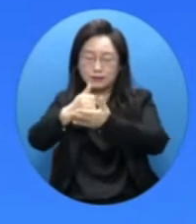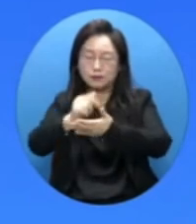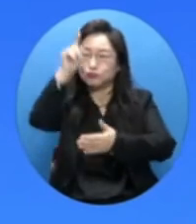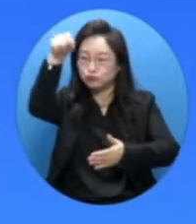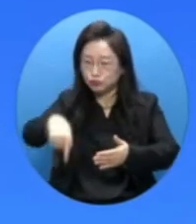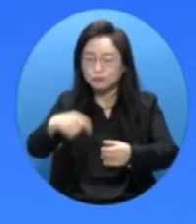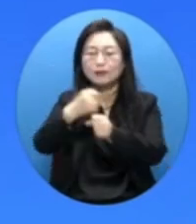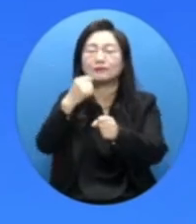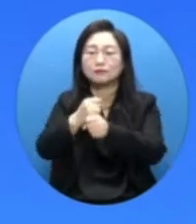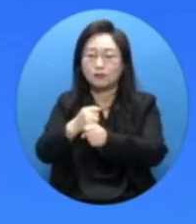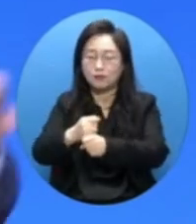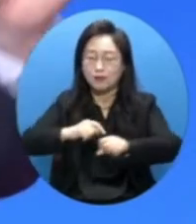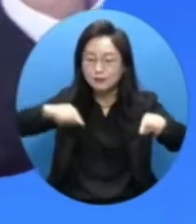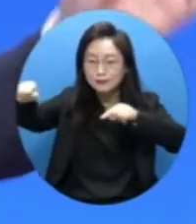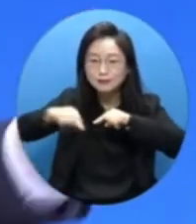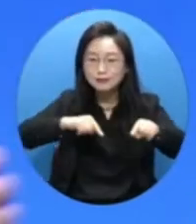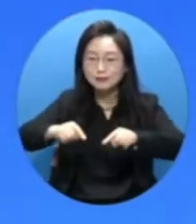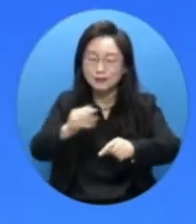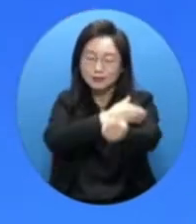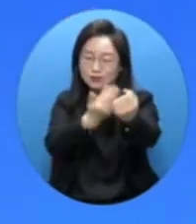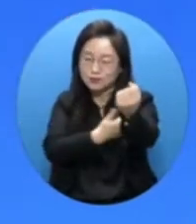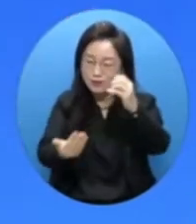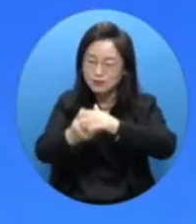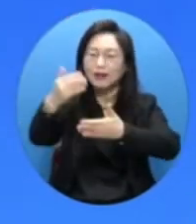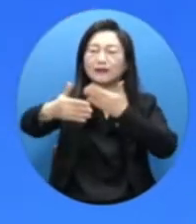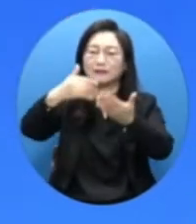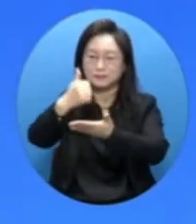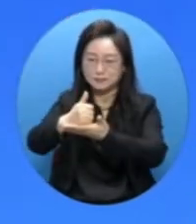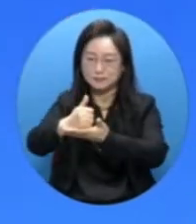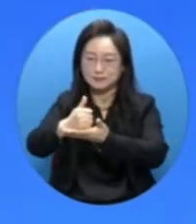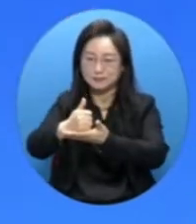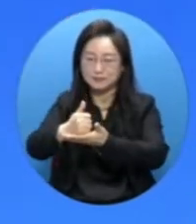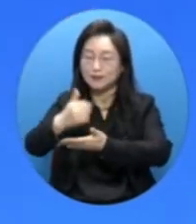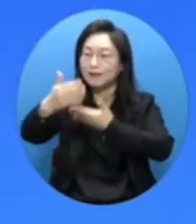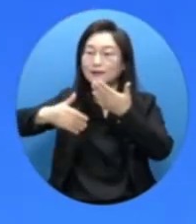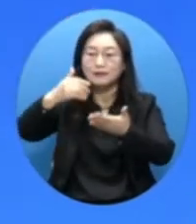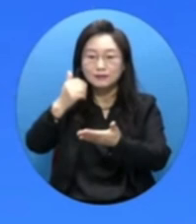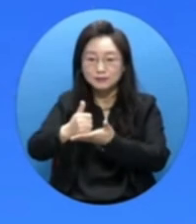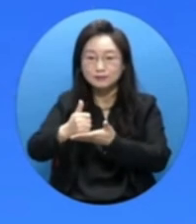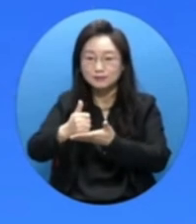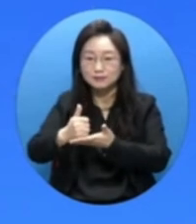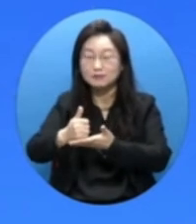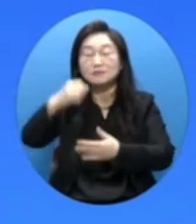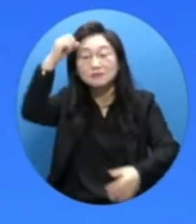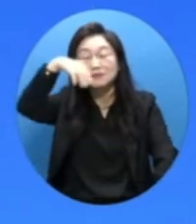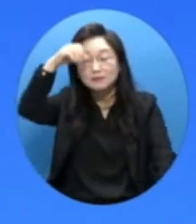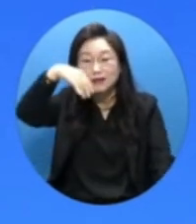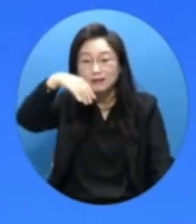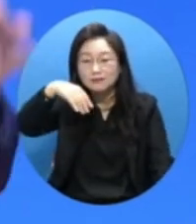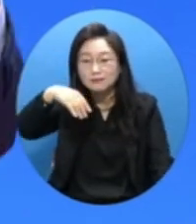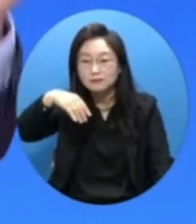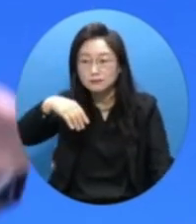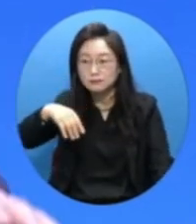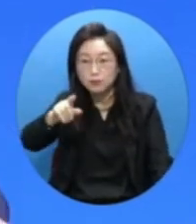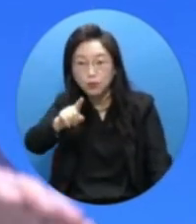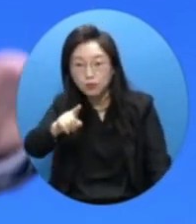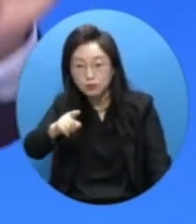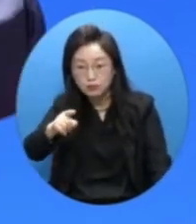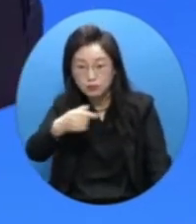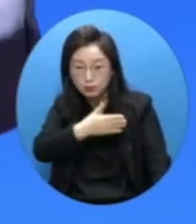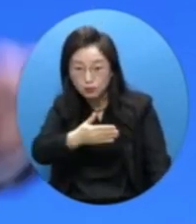온천히 우주만물을 지으시고 다스리신 전지전하신 하나님이신데 하나님이 그냥 원하시면